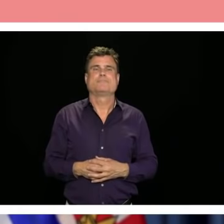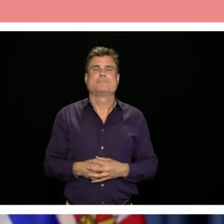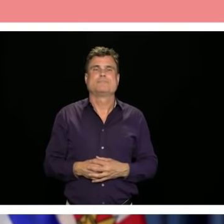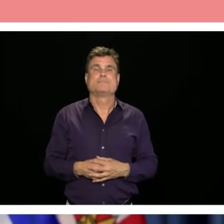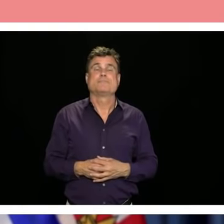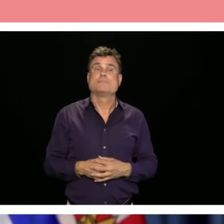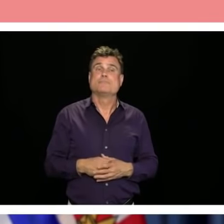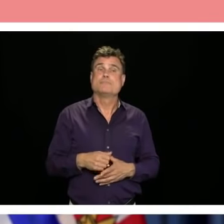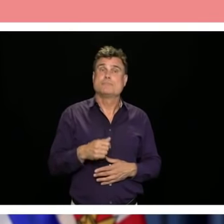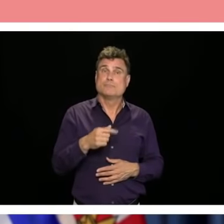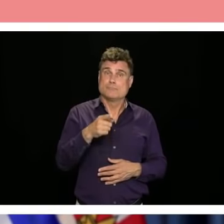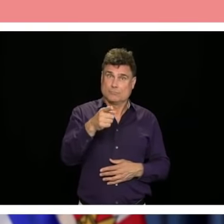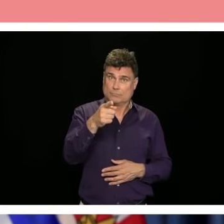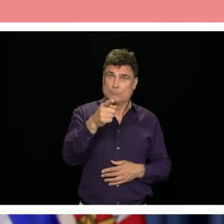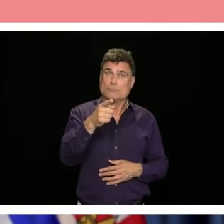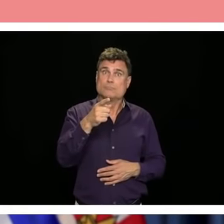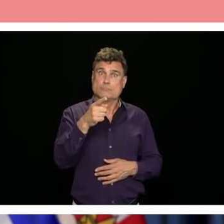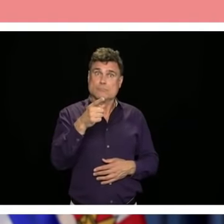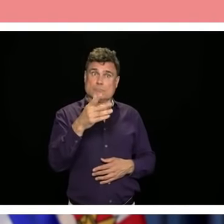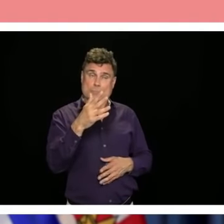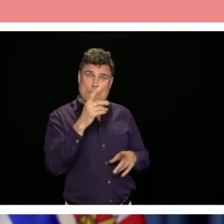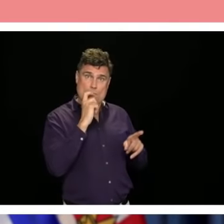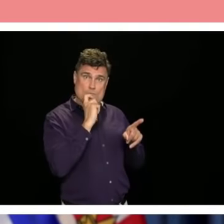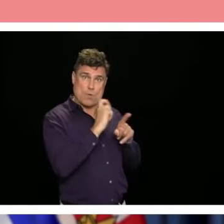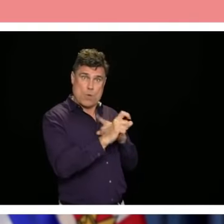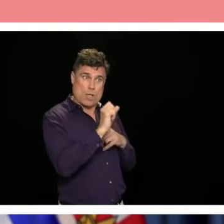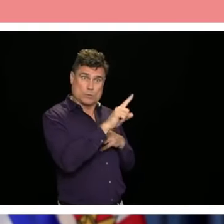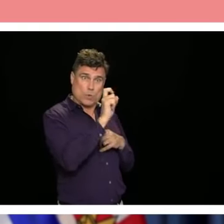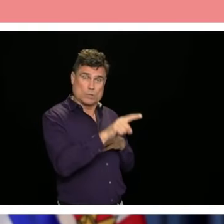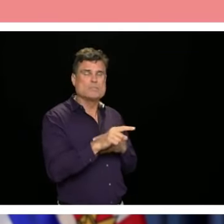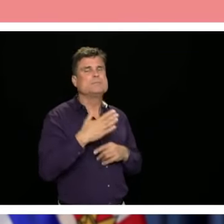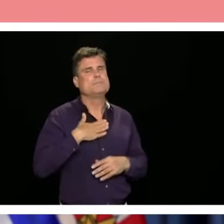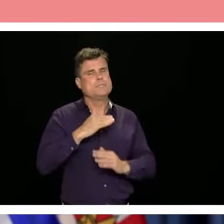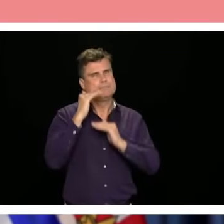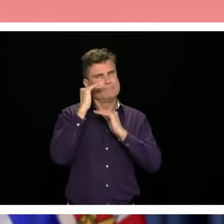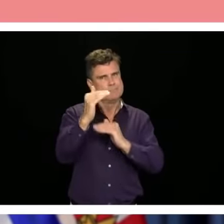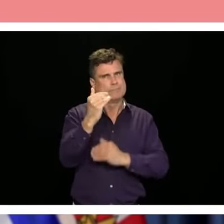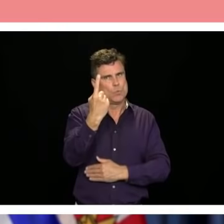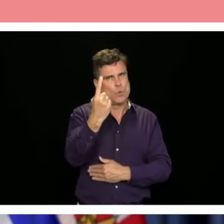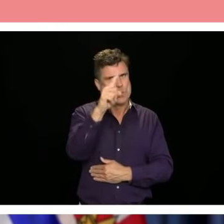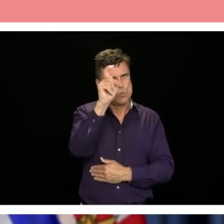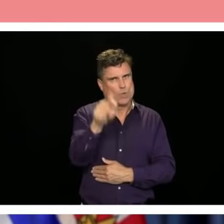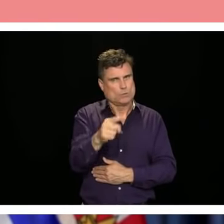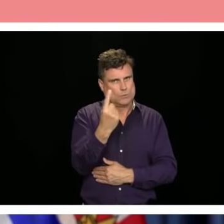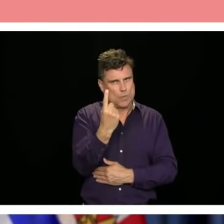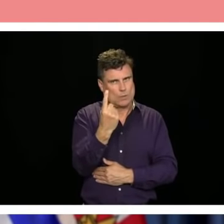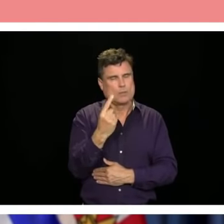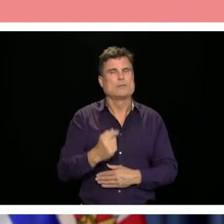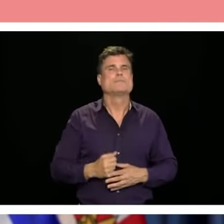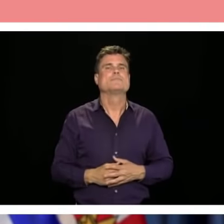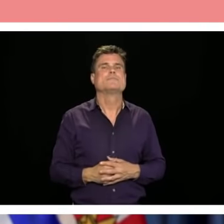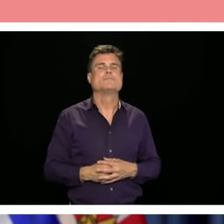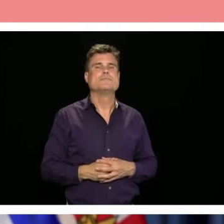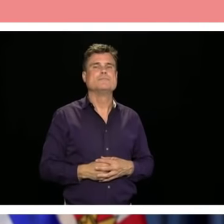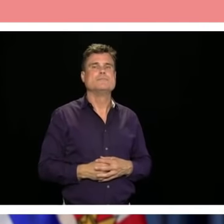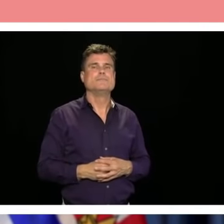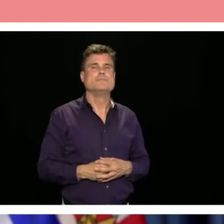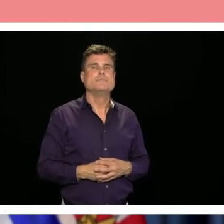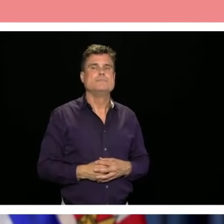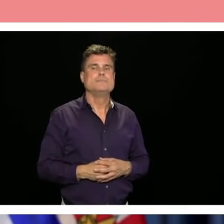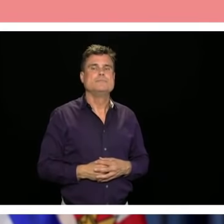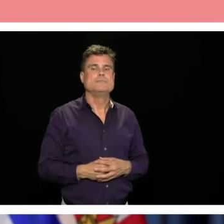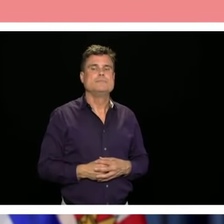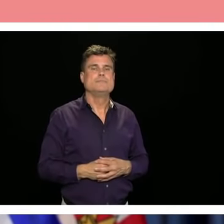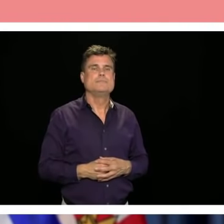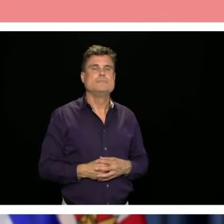26 personnes sont actuellement hospitalisées, dont 6 en soins intensifs. Les autres personnes dont le test de dépistage a été positif sont